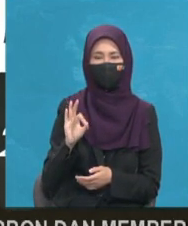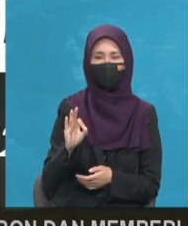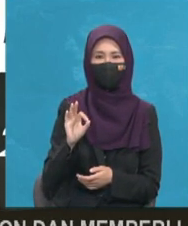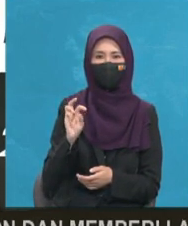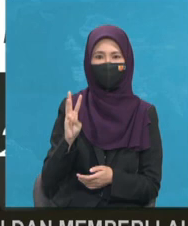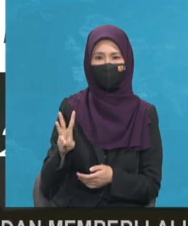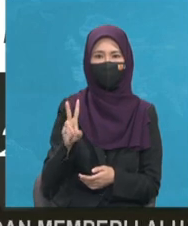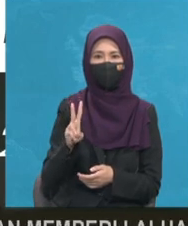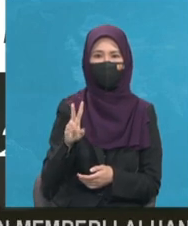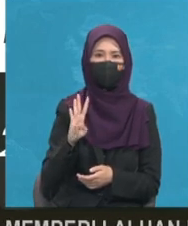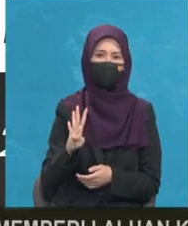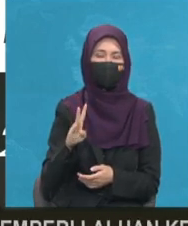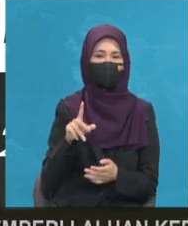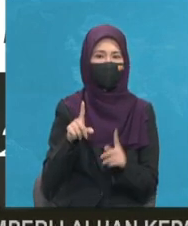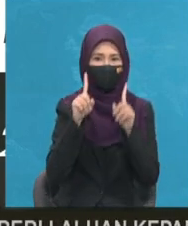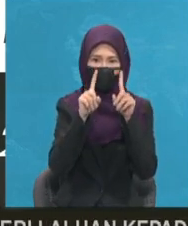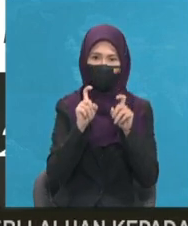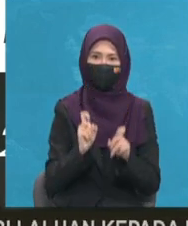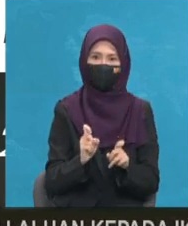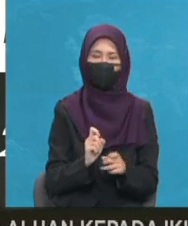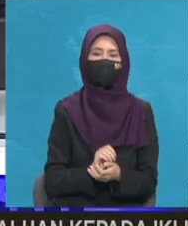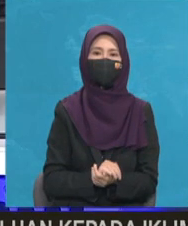615676 part ujian